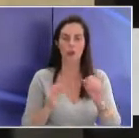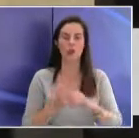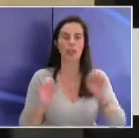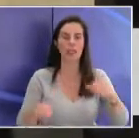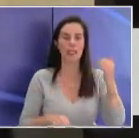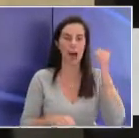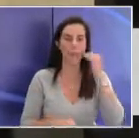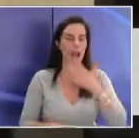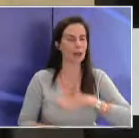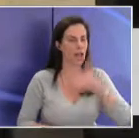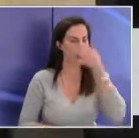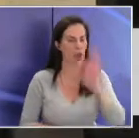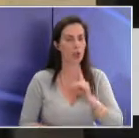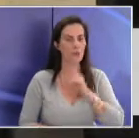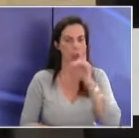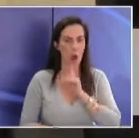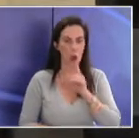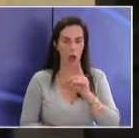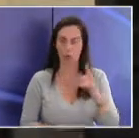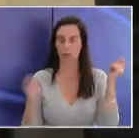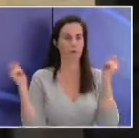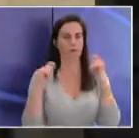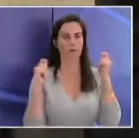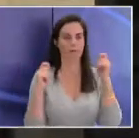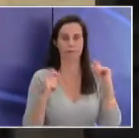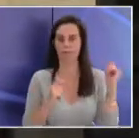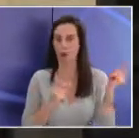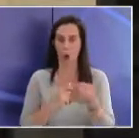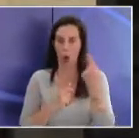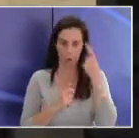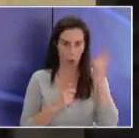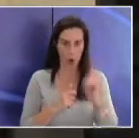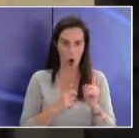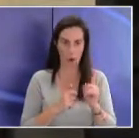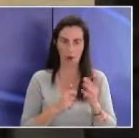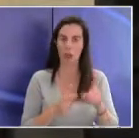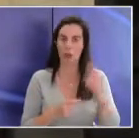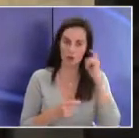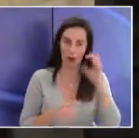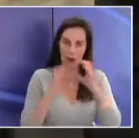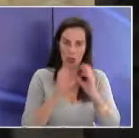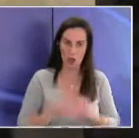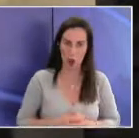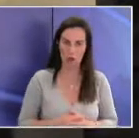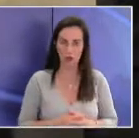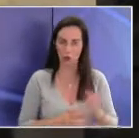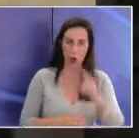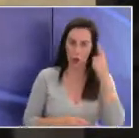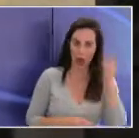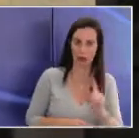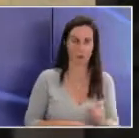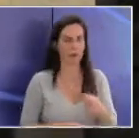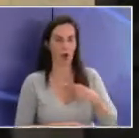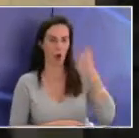טראמפ לסגת מסוריה. זה נחת עליכם, חברי הקבינט, דרך התקשורת בעצם. נכון. לא עודכנתם?